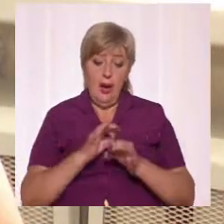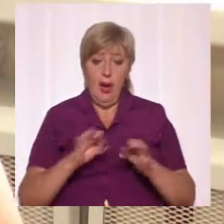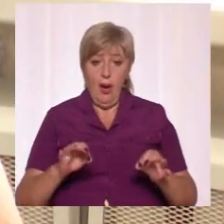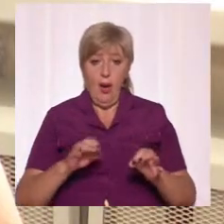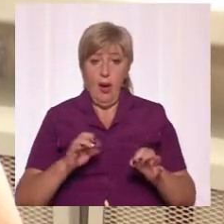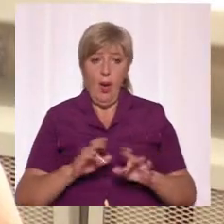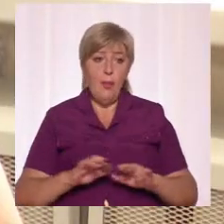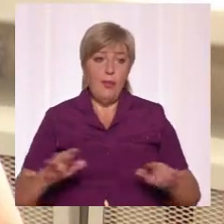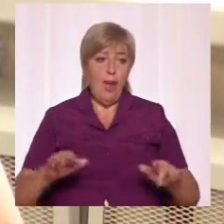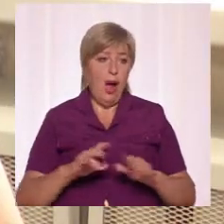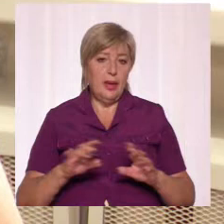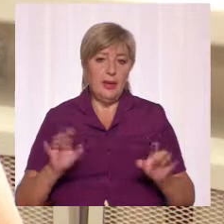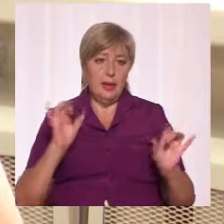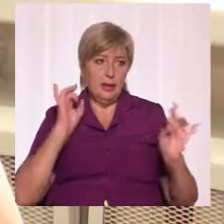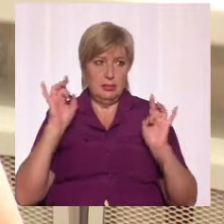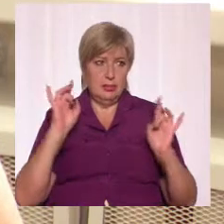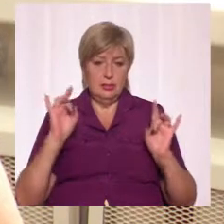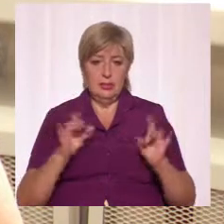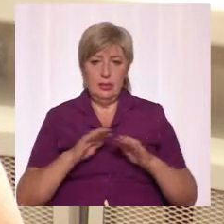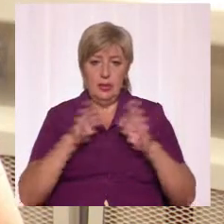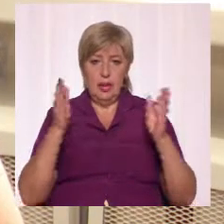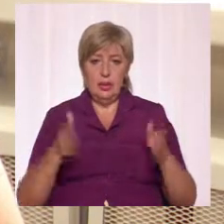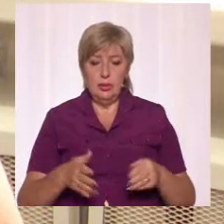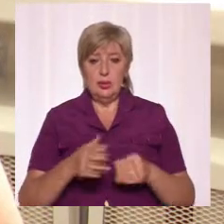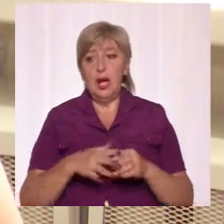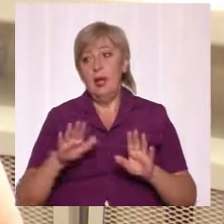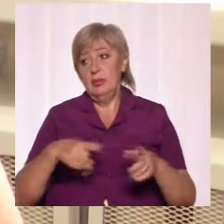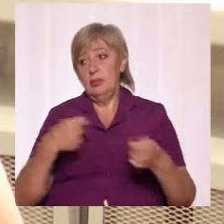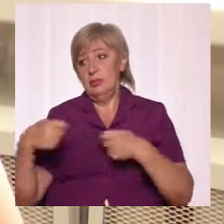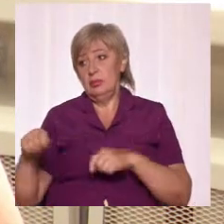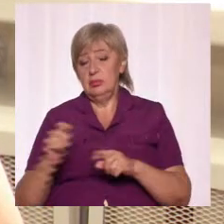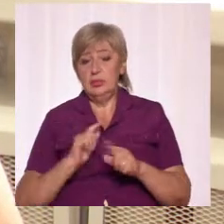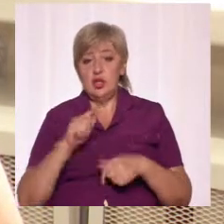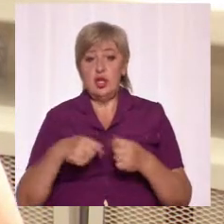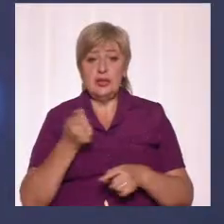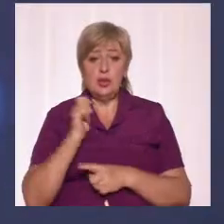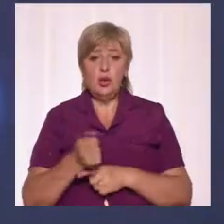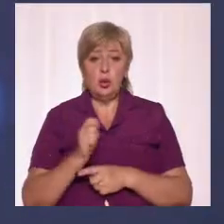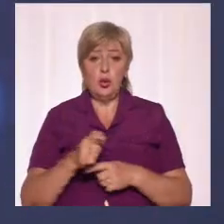там виконавчій службі, наприклад, конфісковане і реалізується через торги.